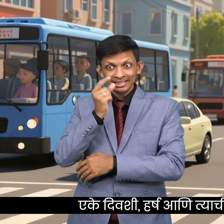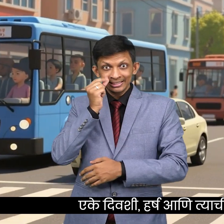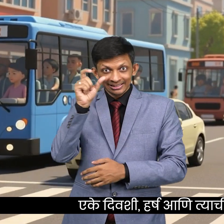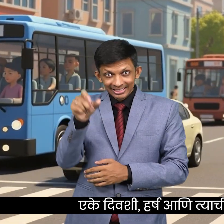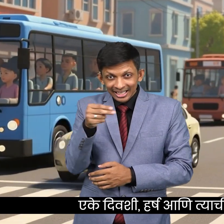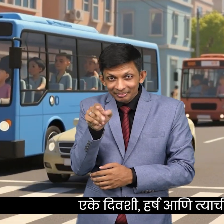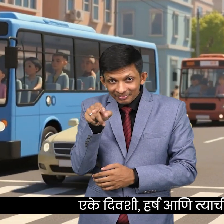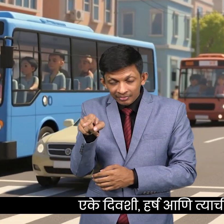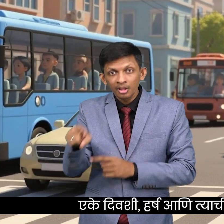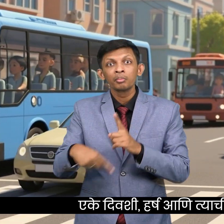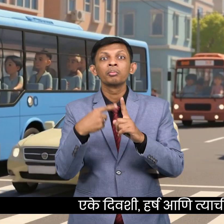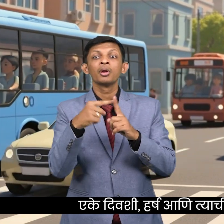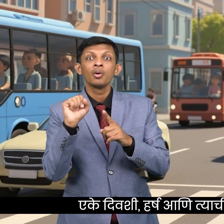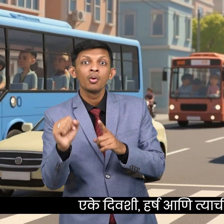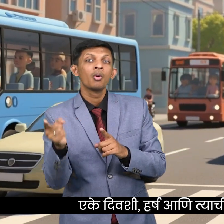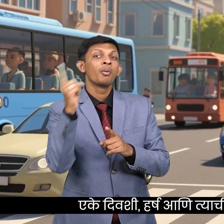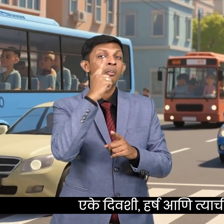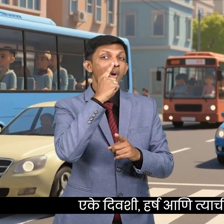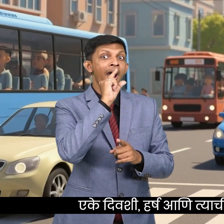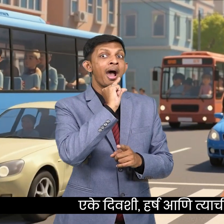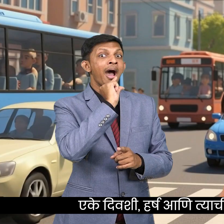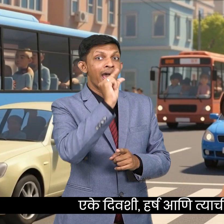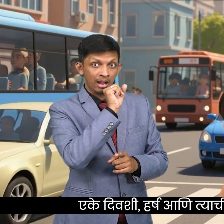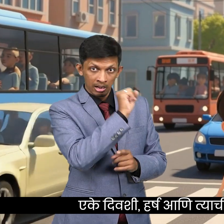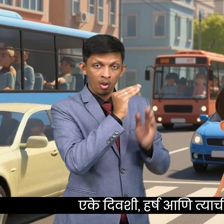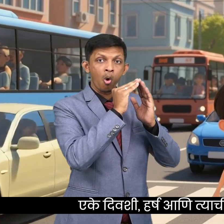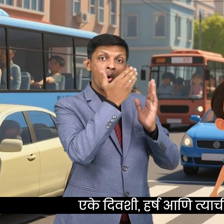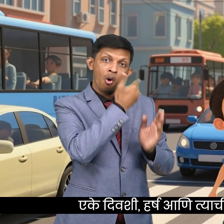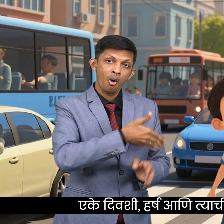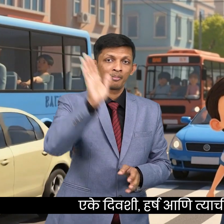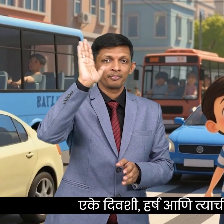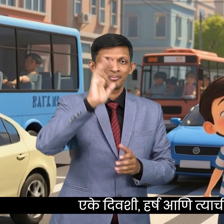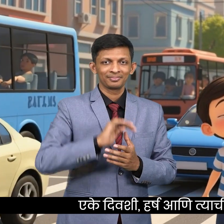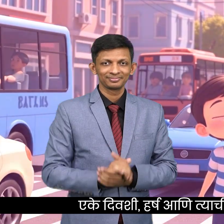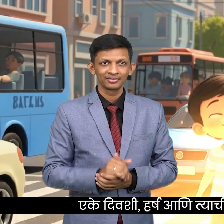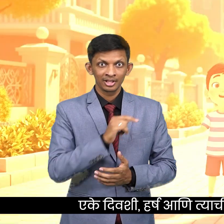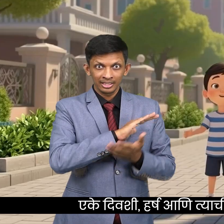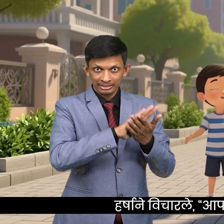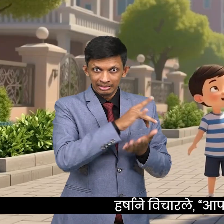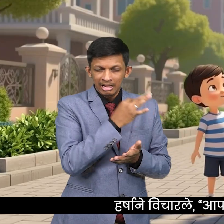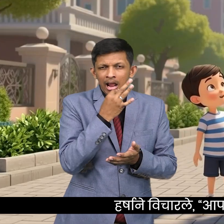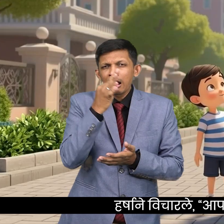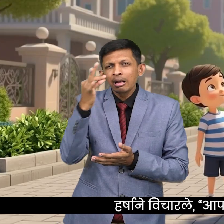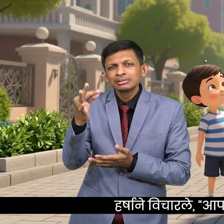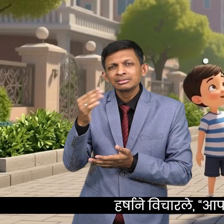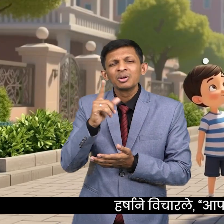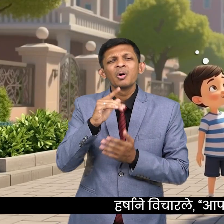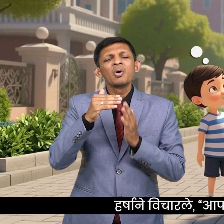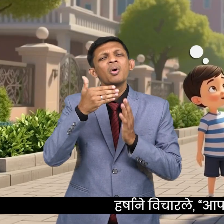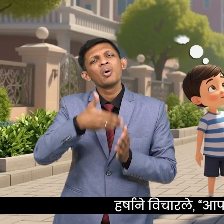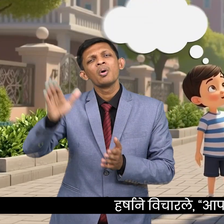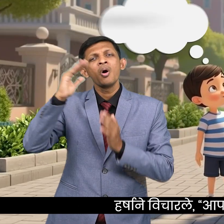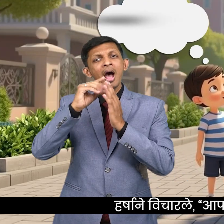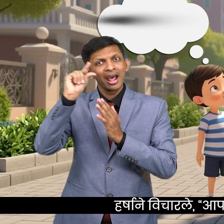एके दिवशी हर्ष आणि त्याची आई त्याच्या काकांच्या घरी गेले। हर्षने